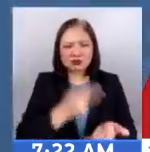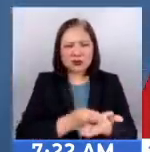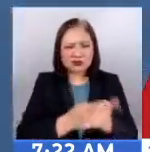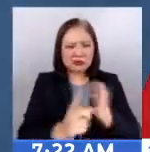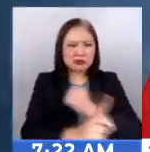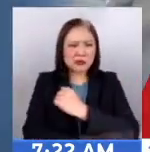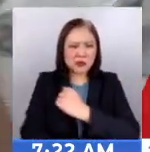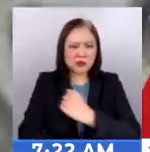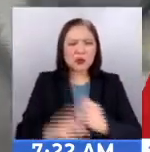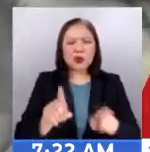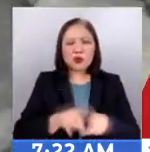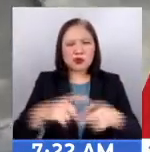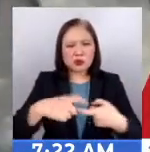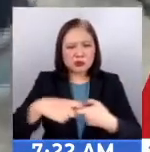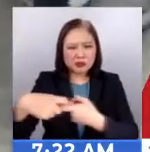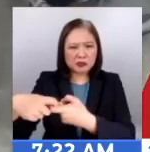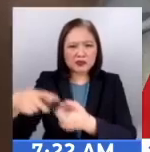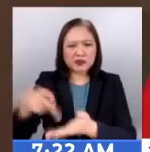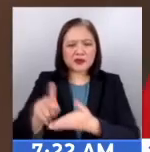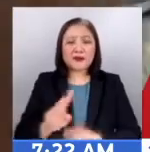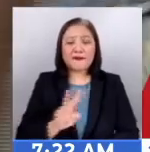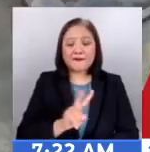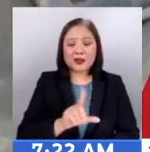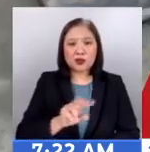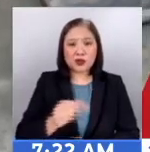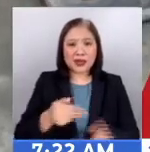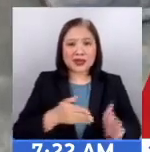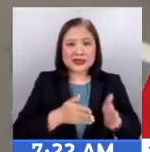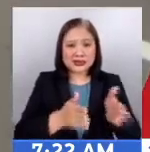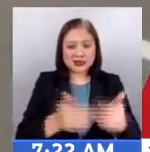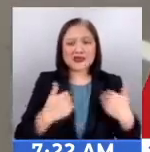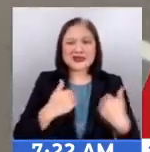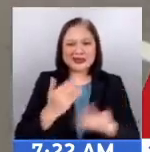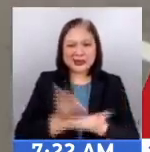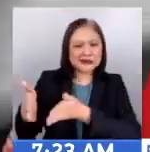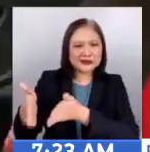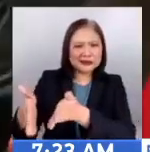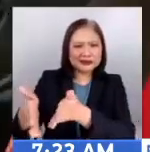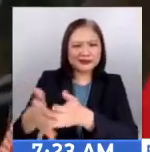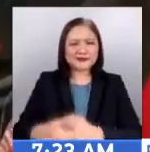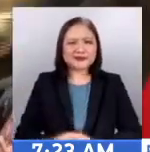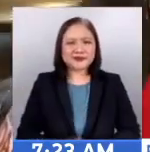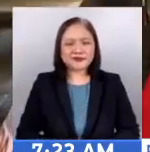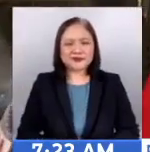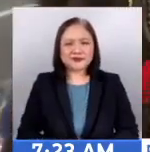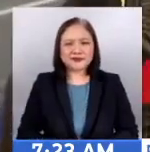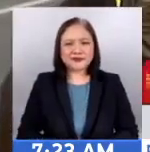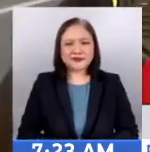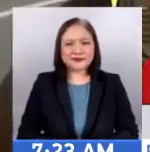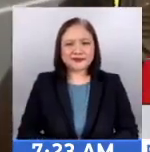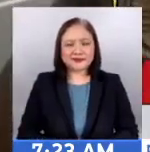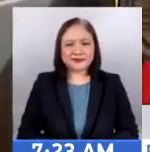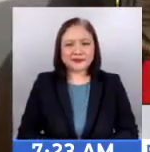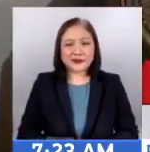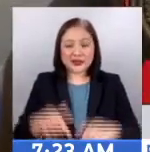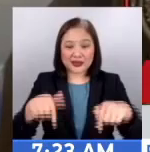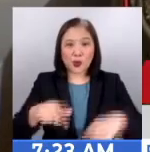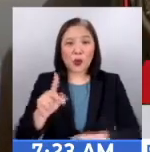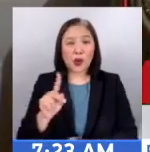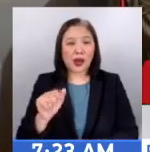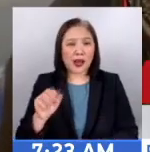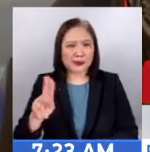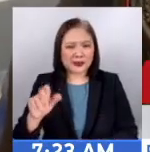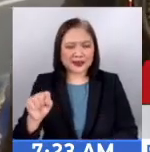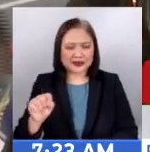Sa Vilo na extension naman, ilang sasakyan din ang hinata dahil nakapwesto sa bangketa. Itong ano, Camyas Road, this is tertiary road. No? Makikita